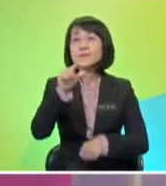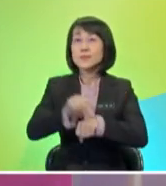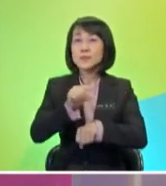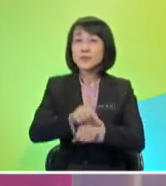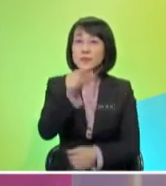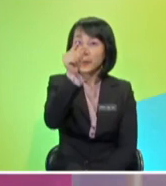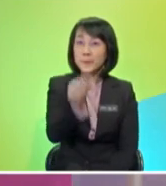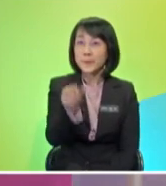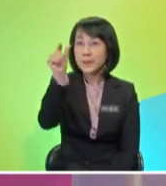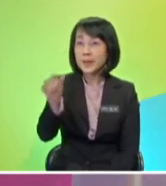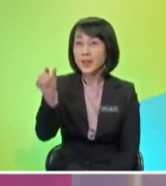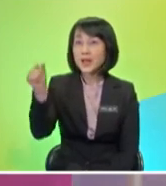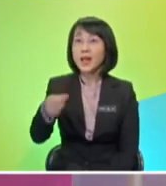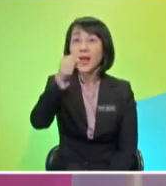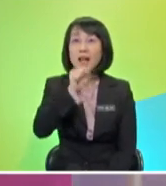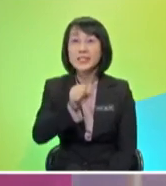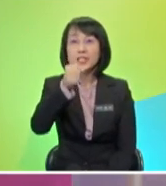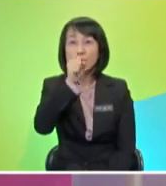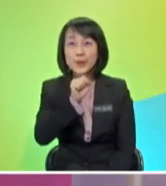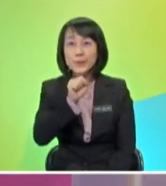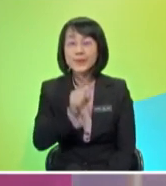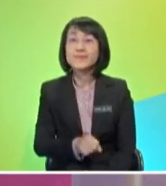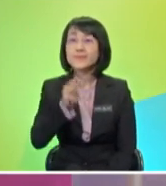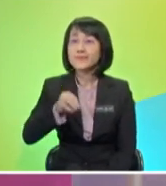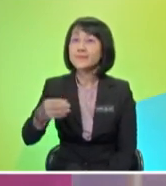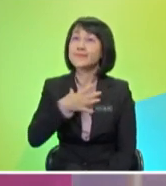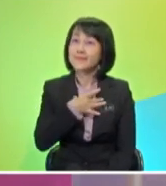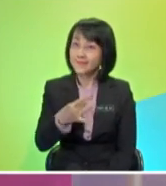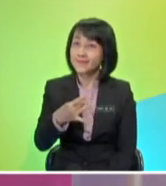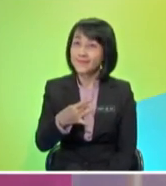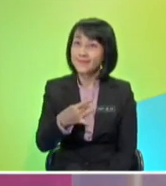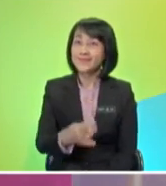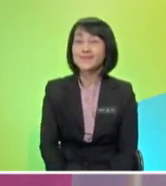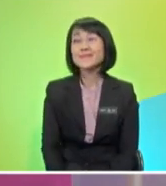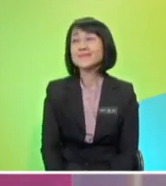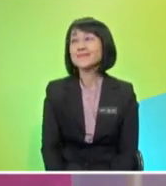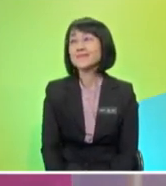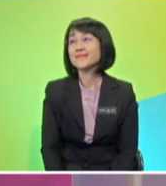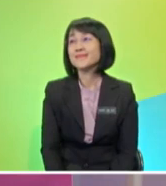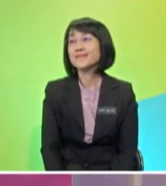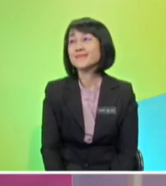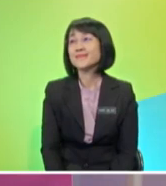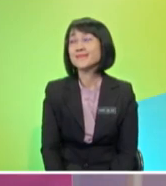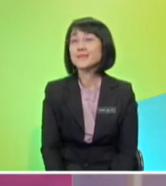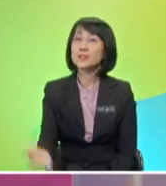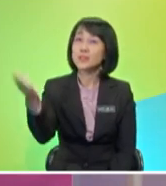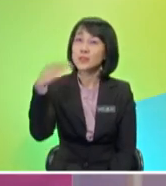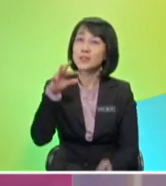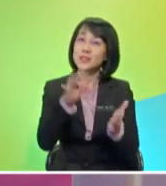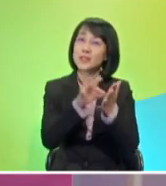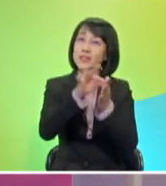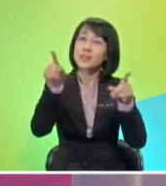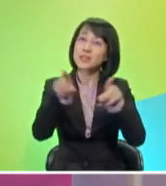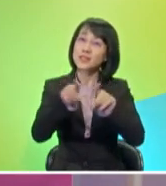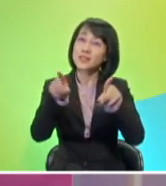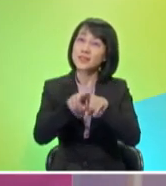lah. Sesuatu yang murid-murid kita suka kan, batang aiskrim ni. Betul. Okey, jom kita kira sama-sama Ria. Cikgu ada berapa